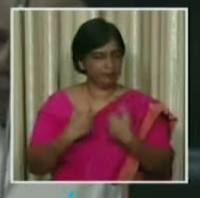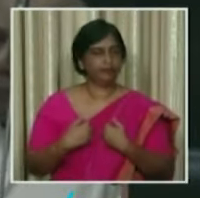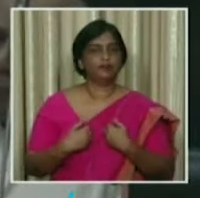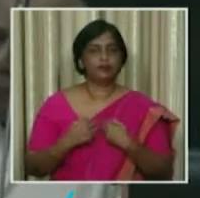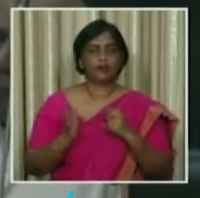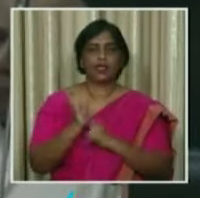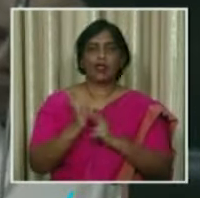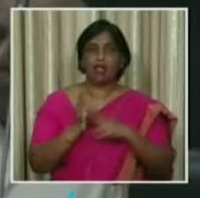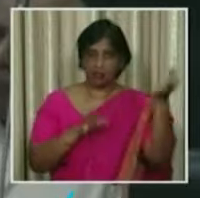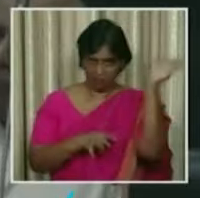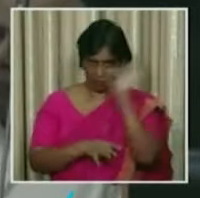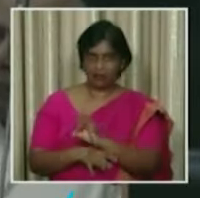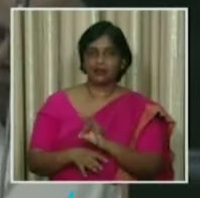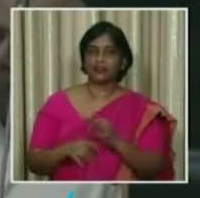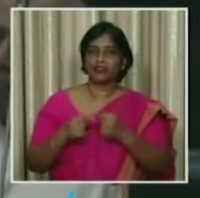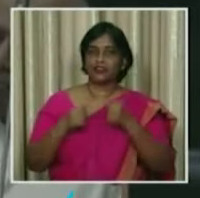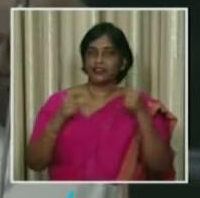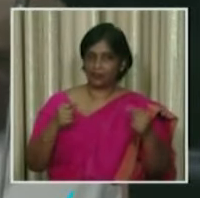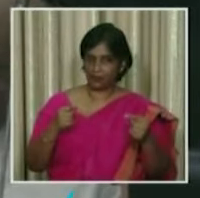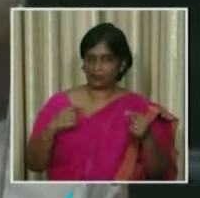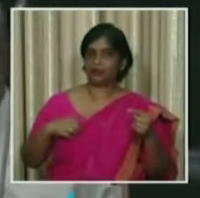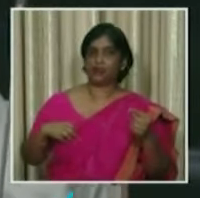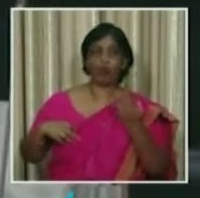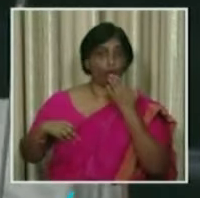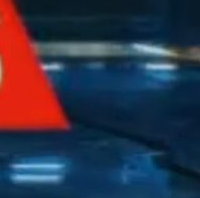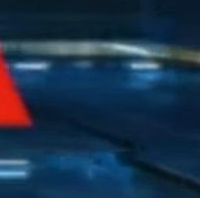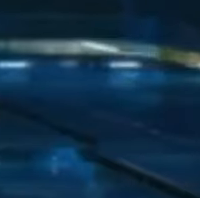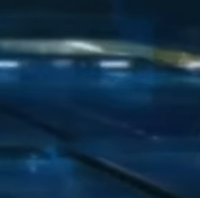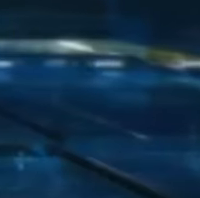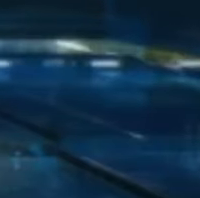ගොඩ හේවද දාන්න ඕනේ විපක්ෂ මේ උපදේශක හැටියට.